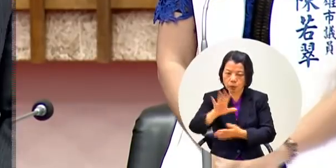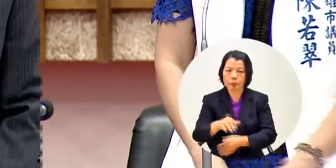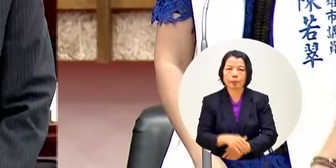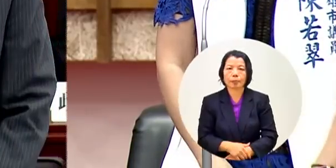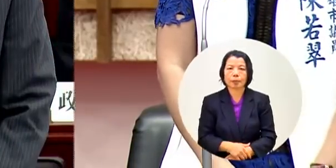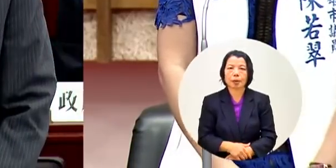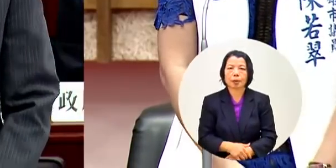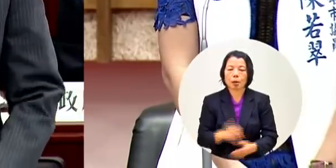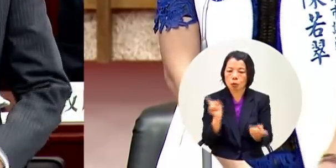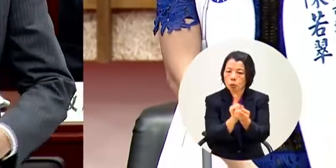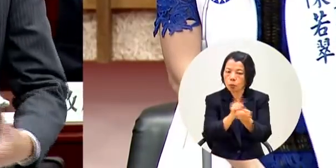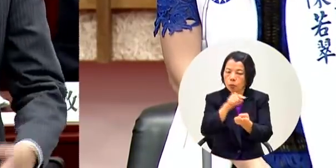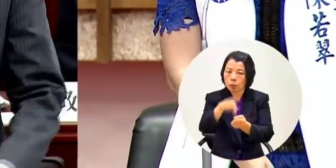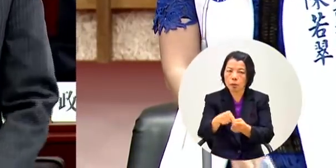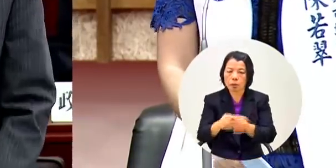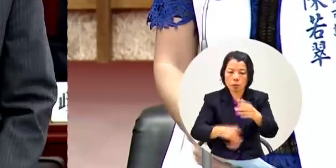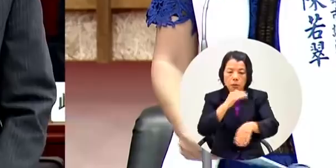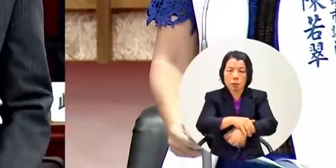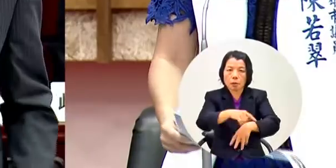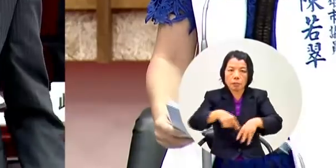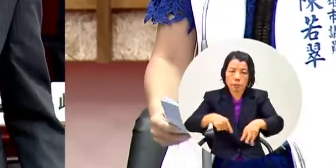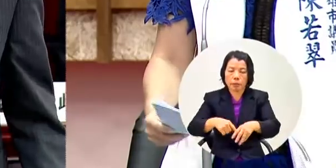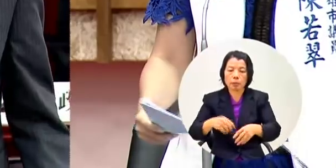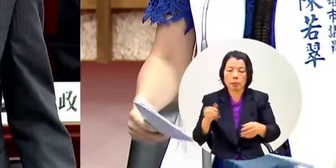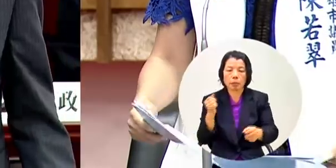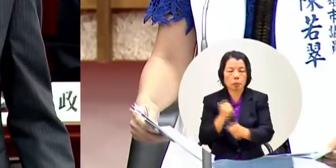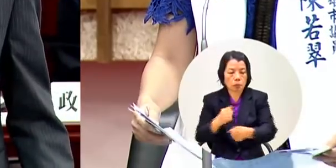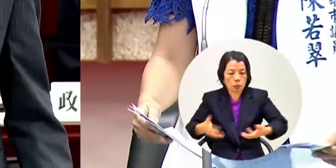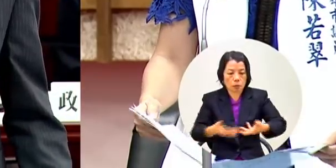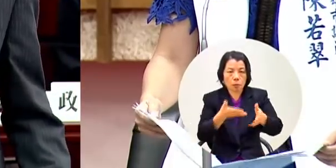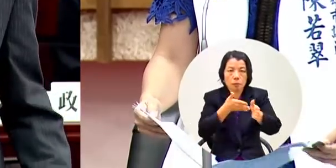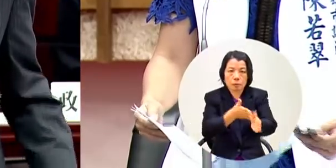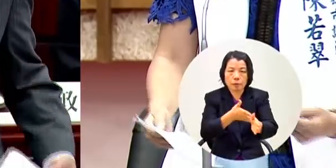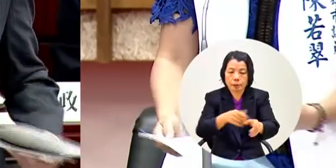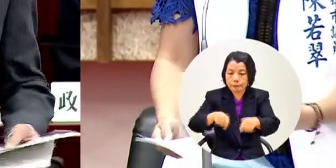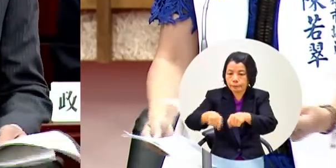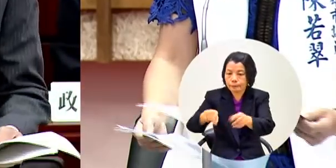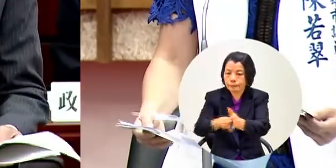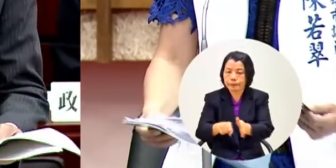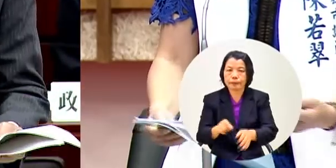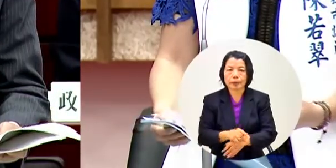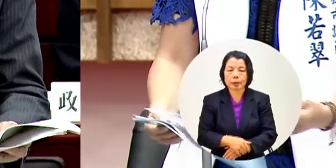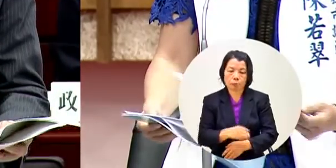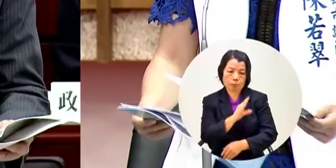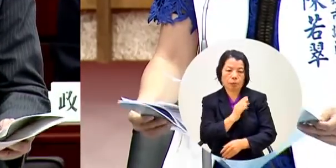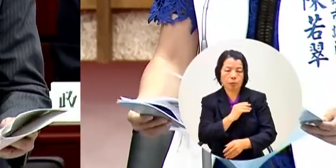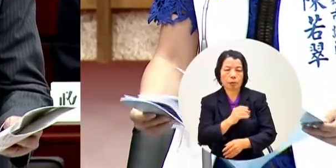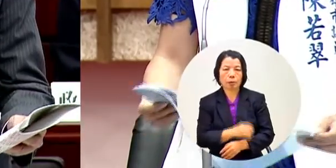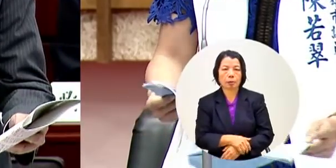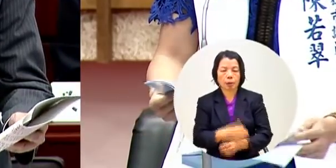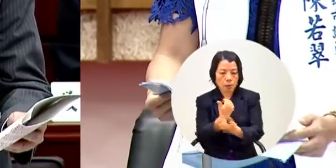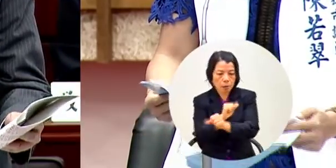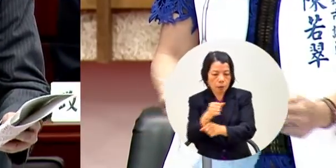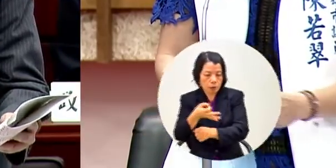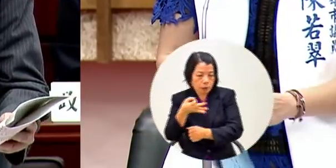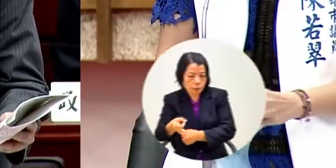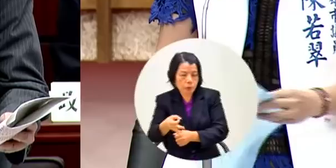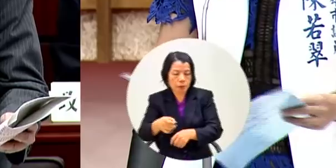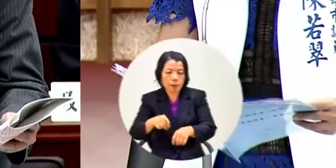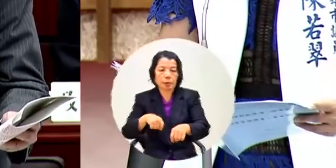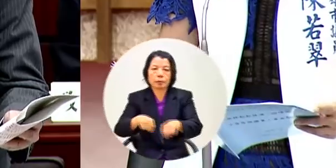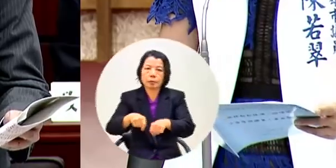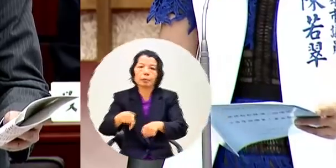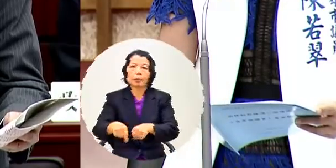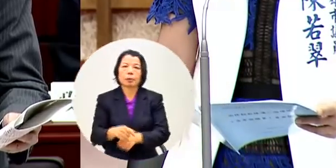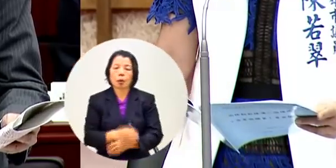这个整个轻轨整个这个计划的时候，当然有考虑到它一个财务计划哦。那财务计划当然有评估到包括旅行时间、